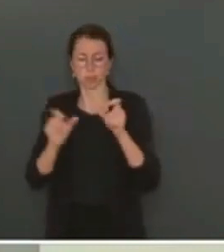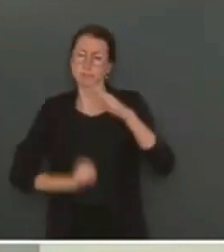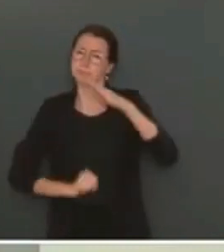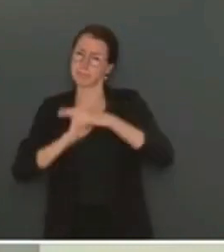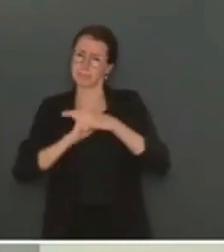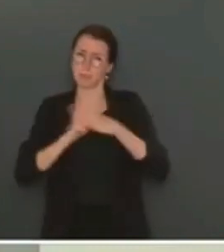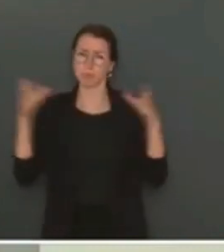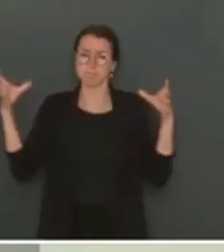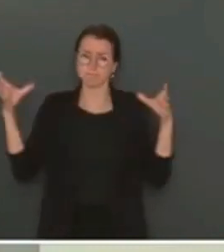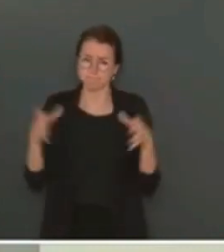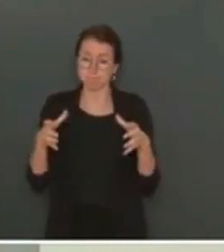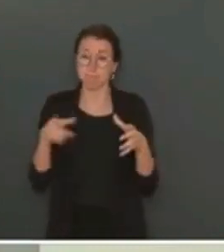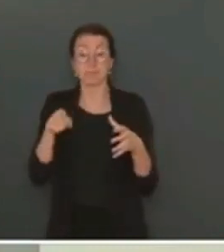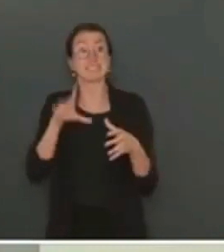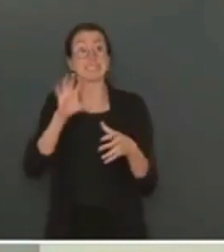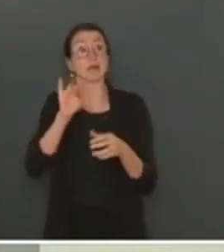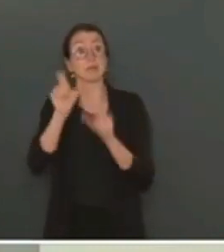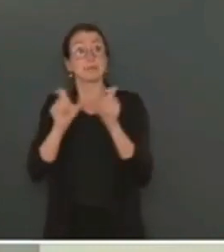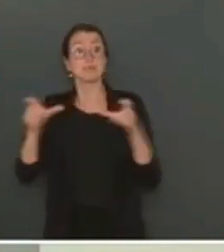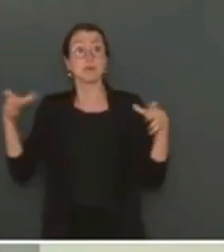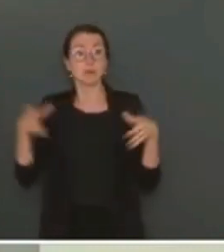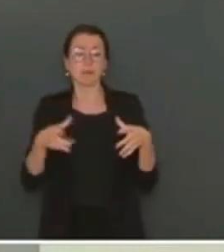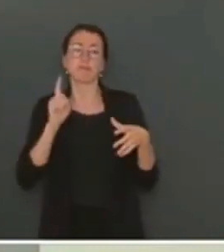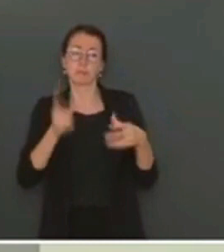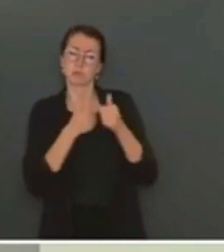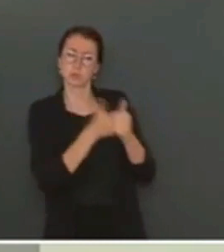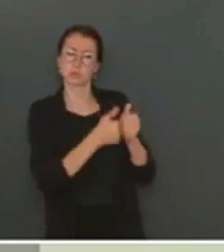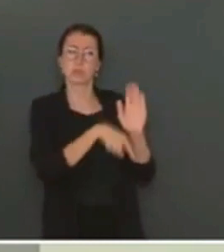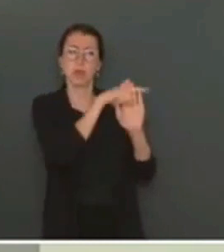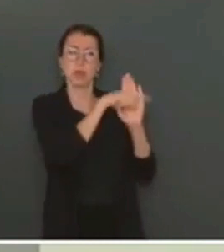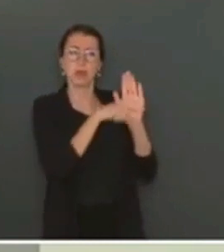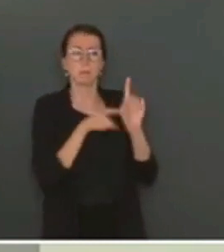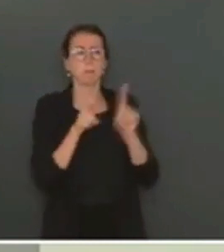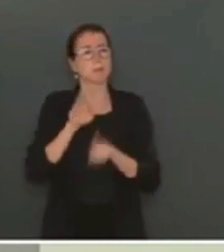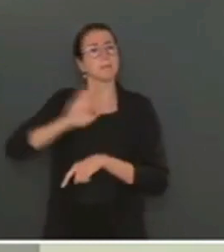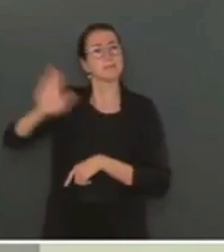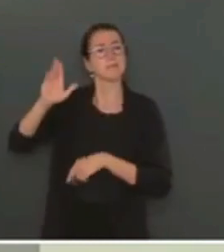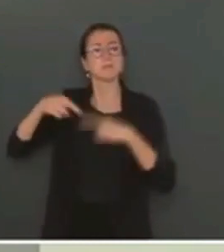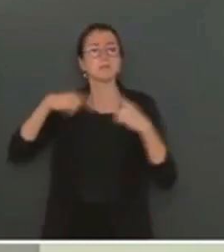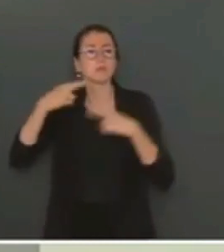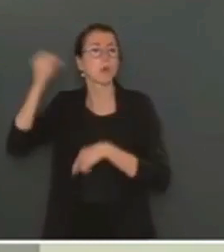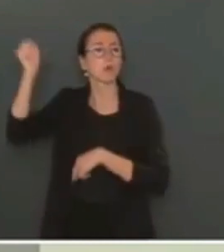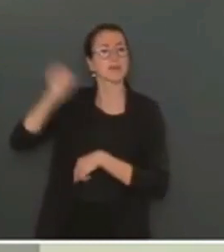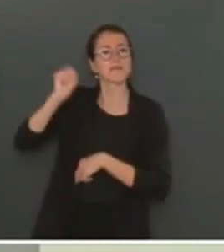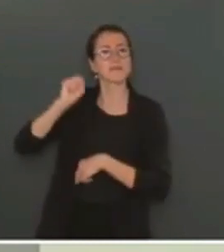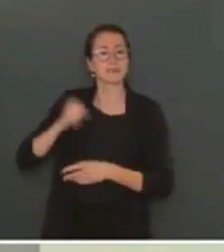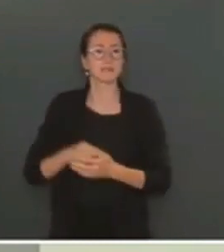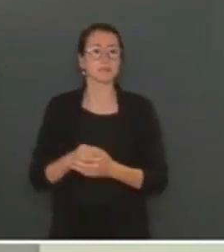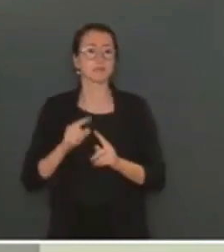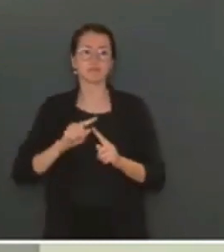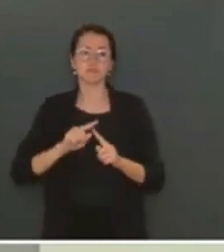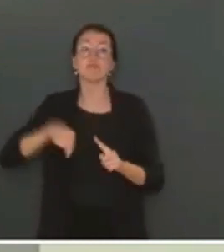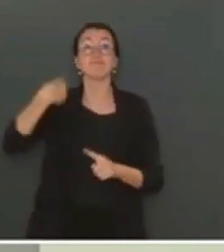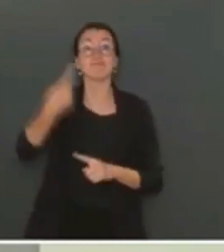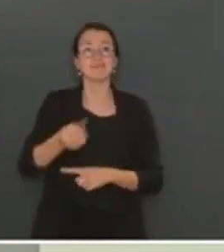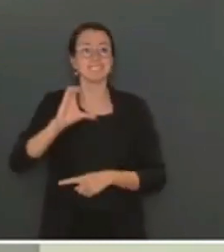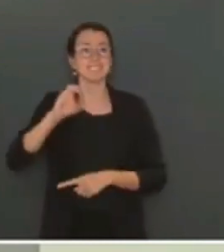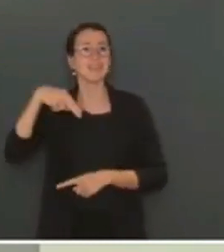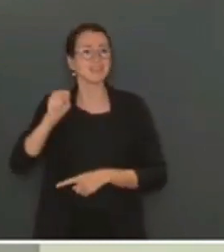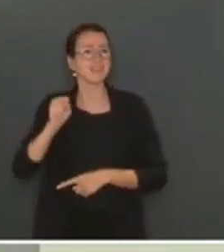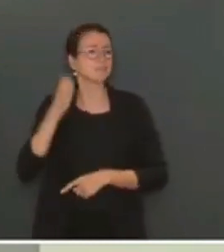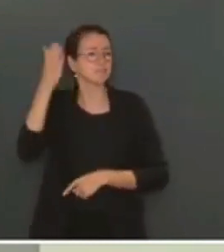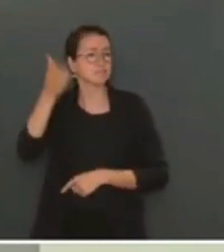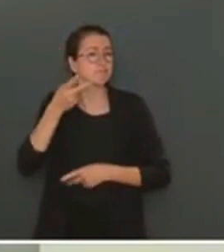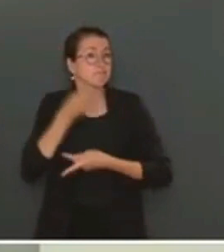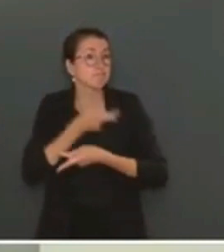national de sécurité, assouplir également ces règles pour les réceptions de manière générale. Malgré ces assouplissements, nous